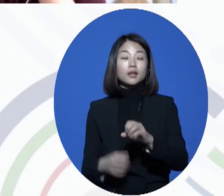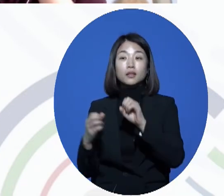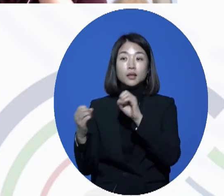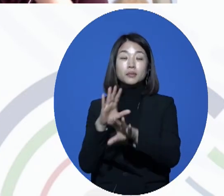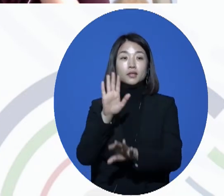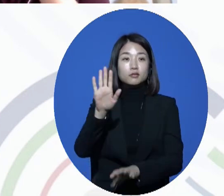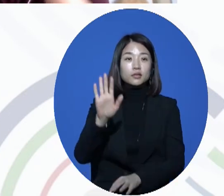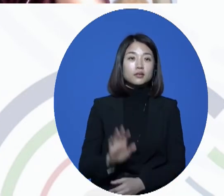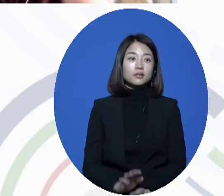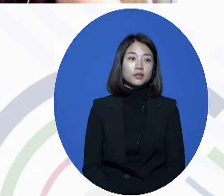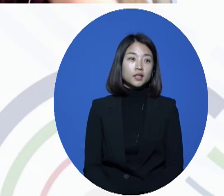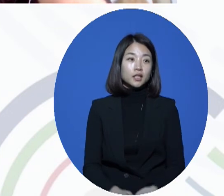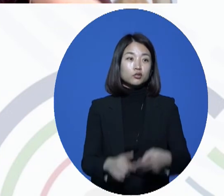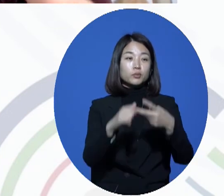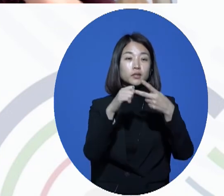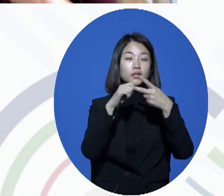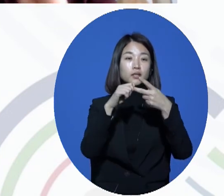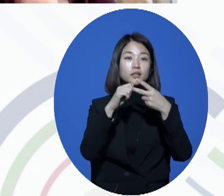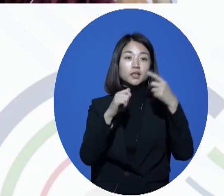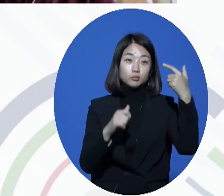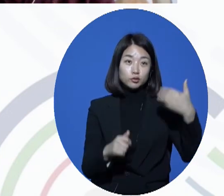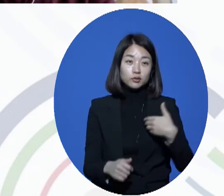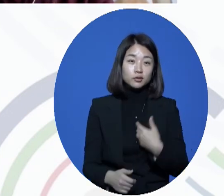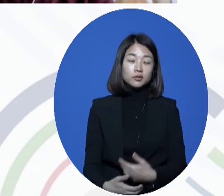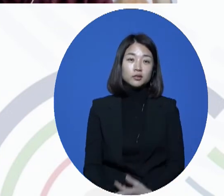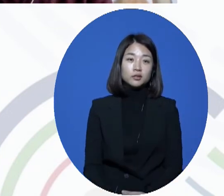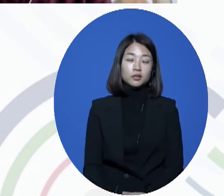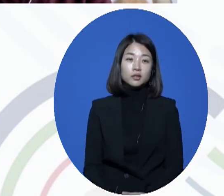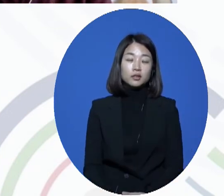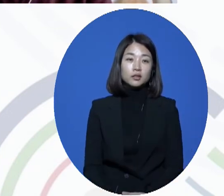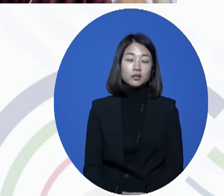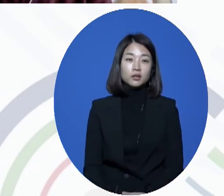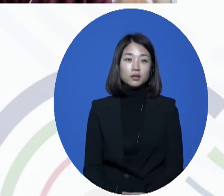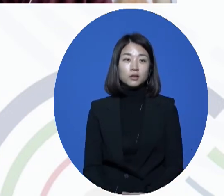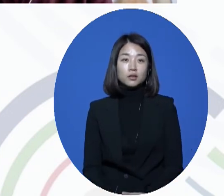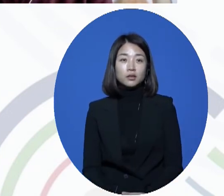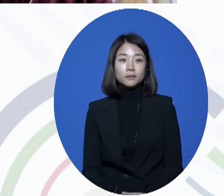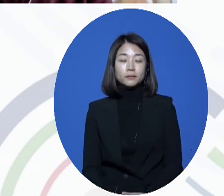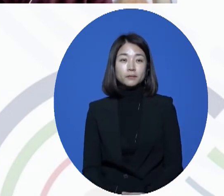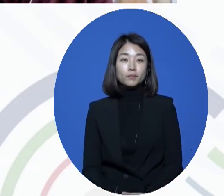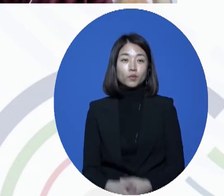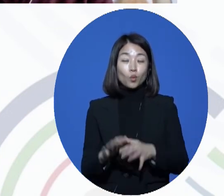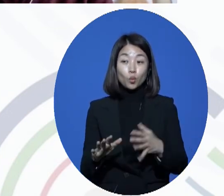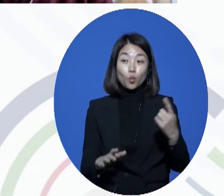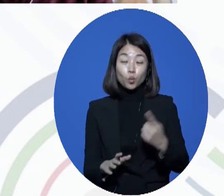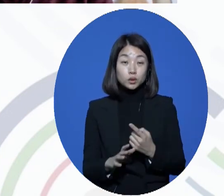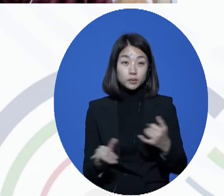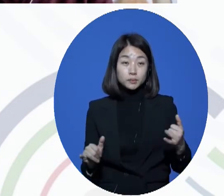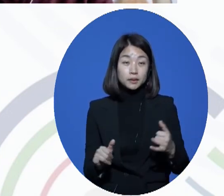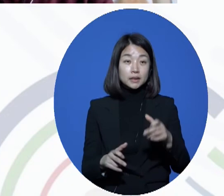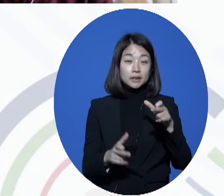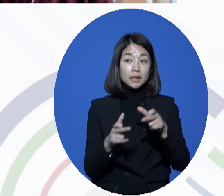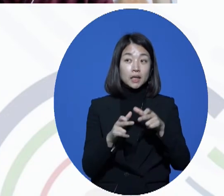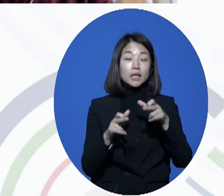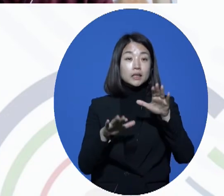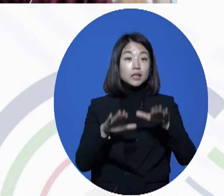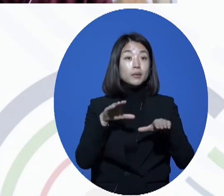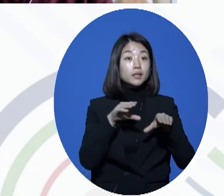답변을 받겠습니다. 두 번째 질문은 우리 패널로 참석해 주신 장애인